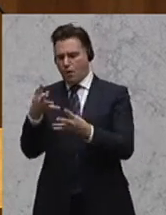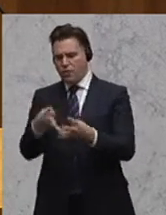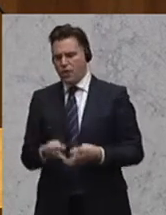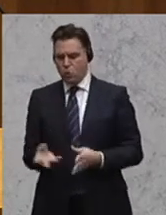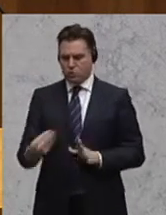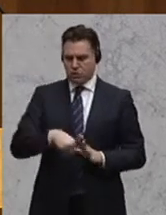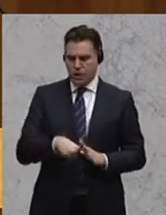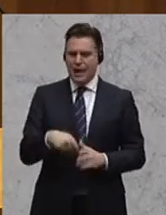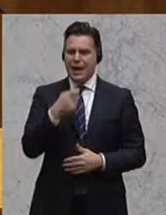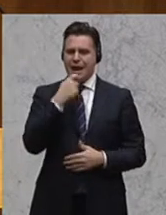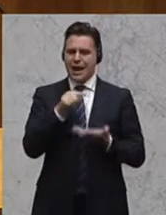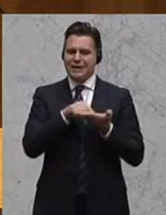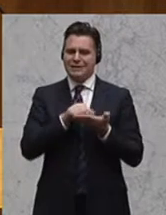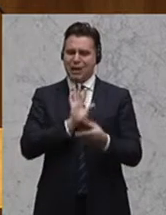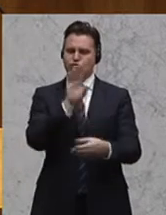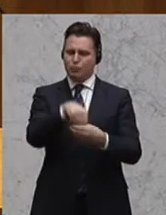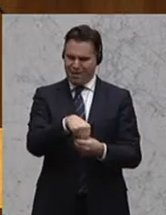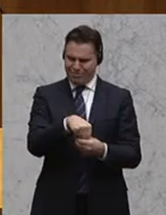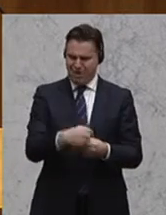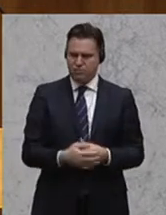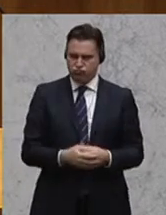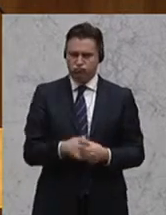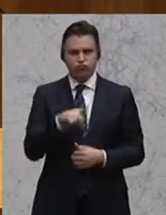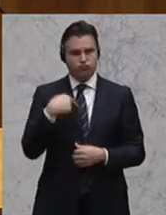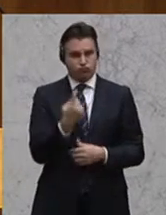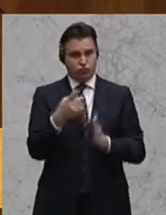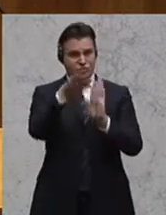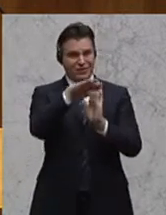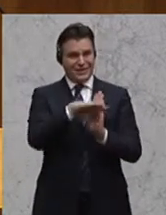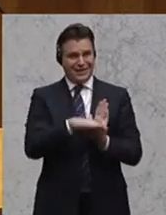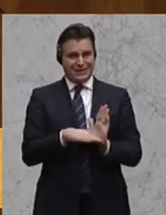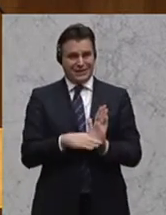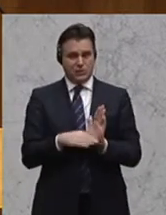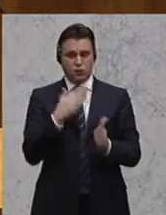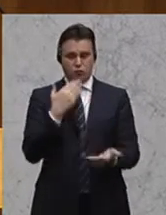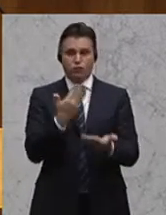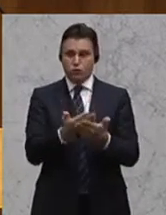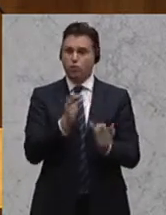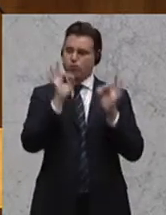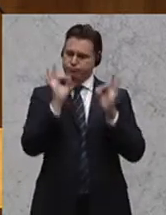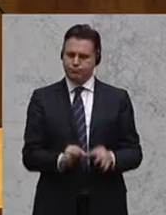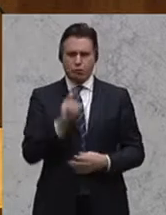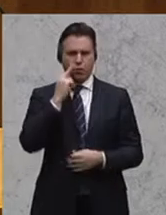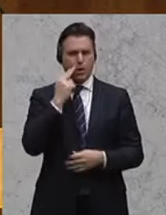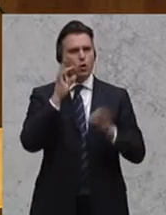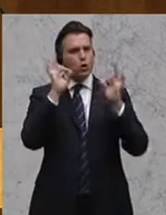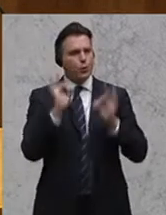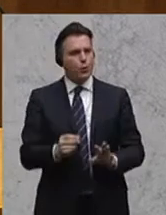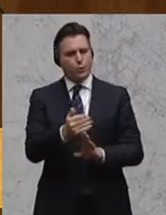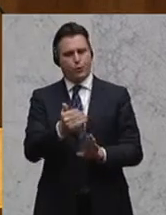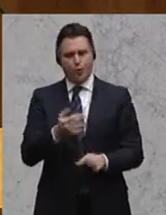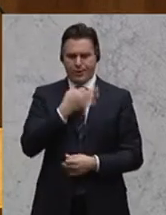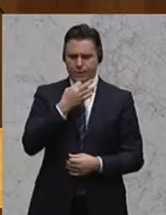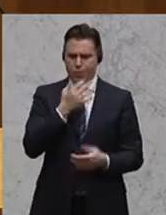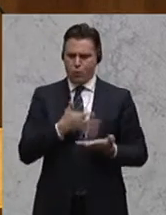Präimplantationsdiagnostik und Eizellenspende. Unser Gesetzesvorschlag ist wohl überlegt, sorgsam abgewogen und